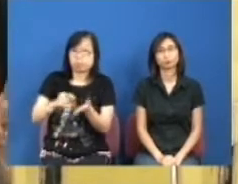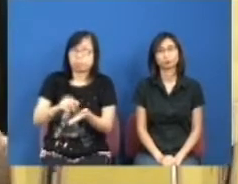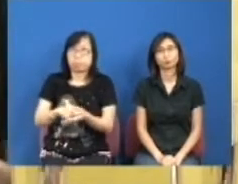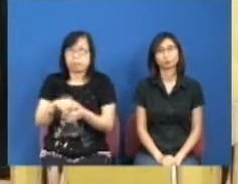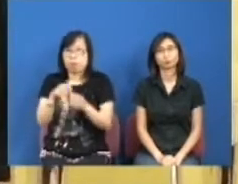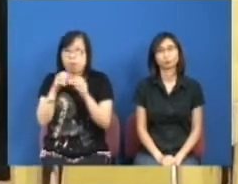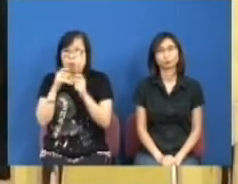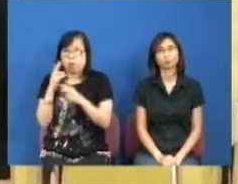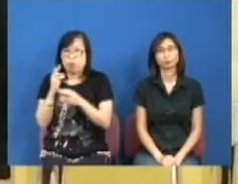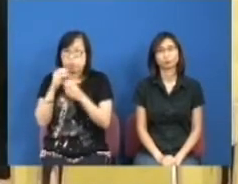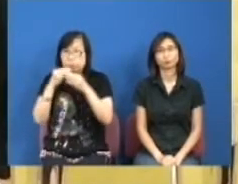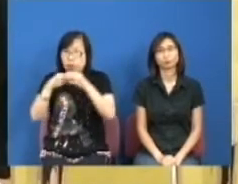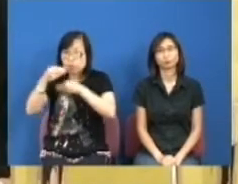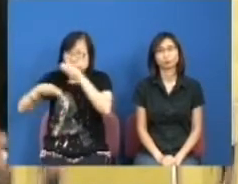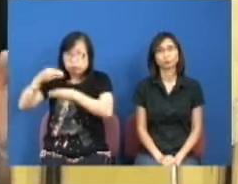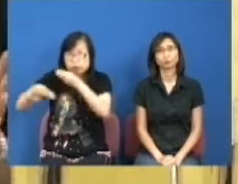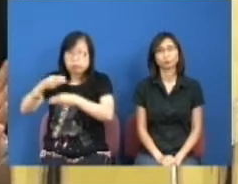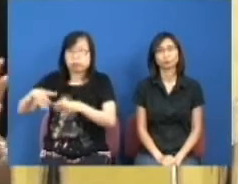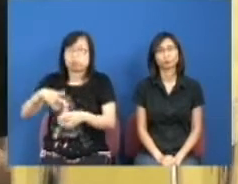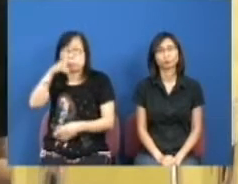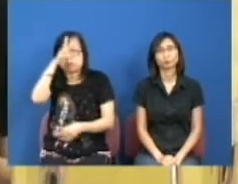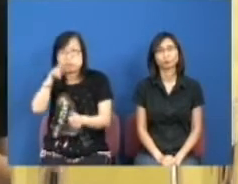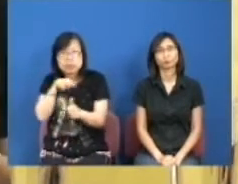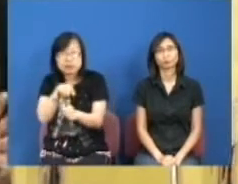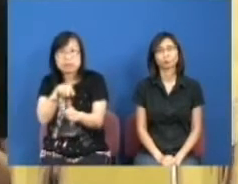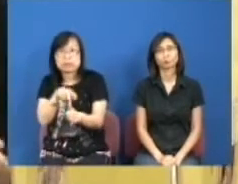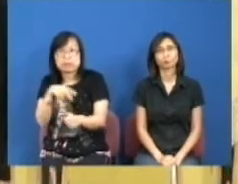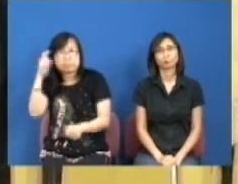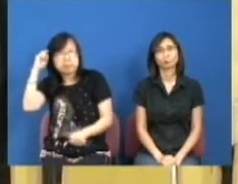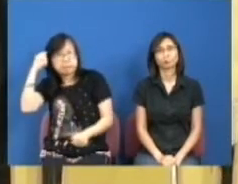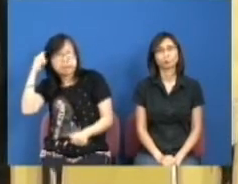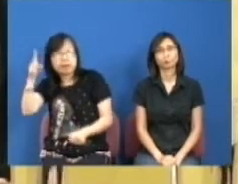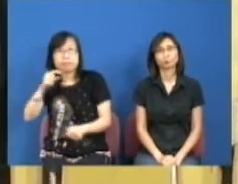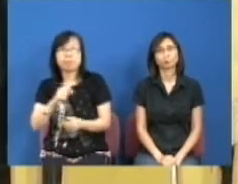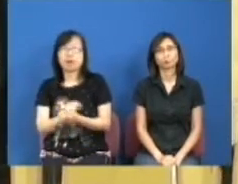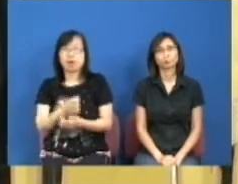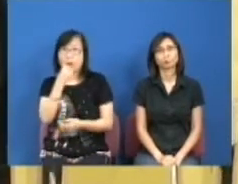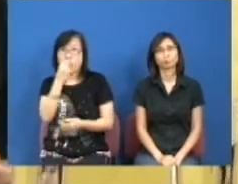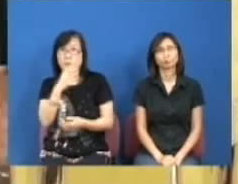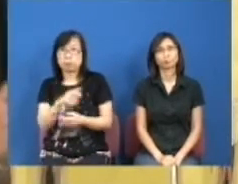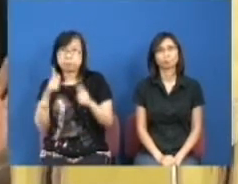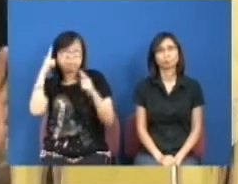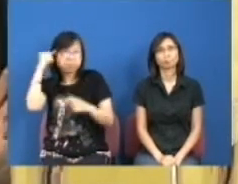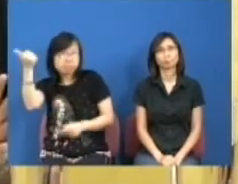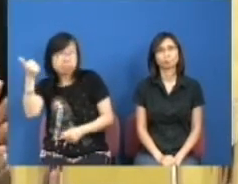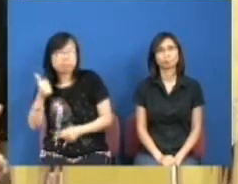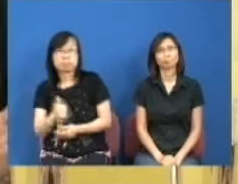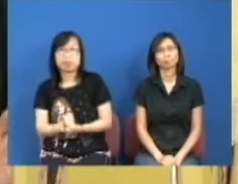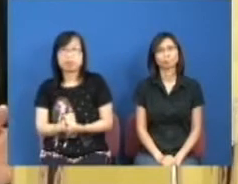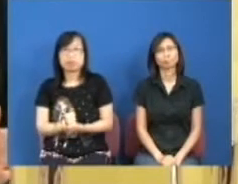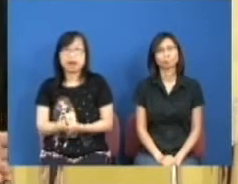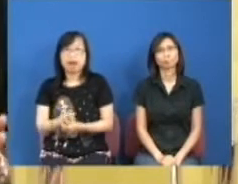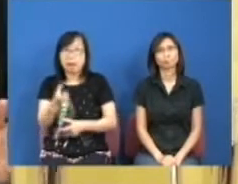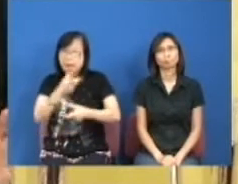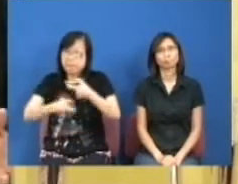流傳好多唔同嘅即係政治嘅觀念嘅。咁香港出名就係有一樣係消